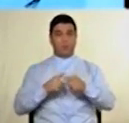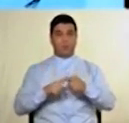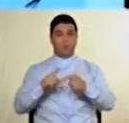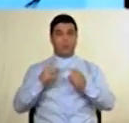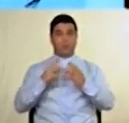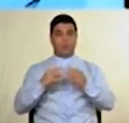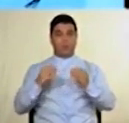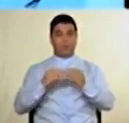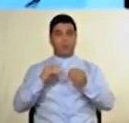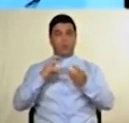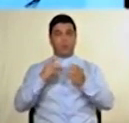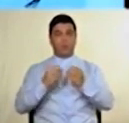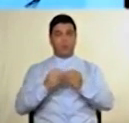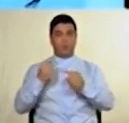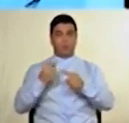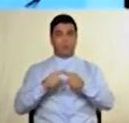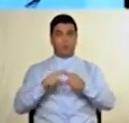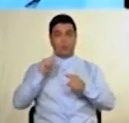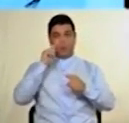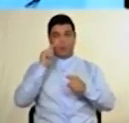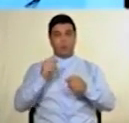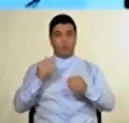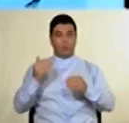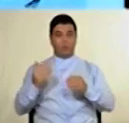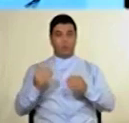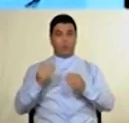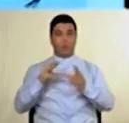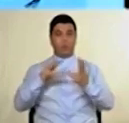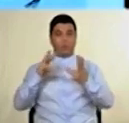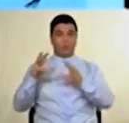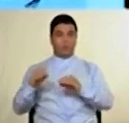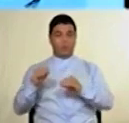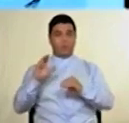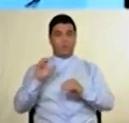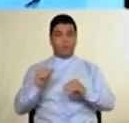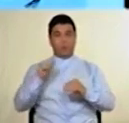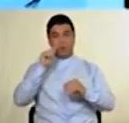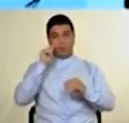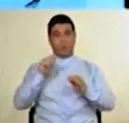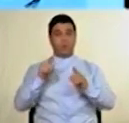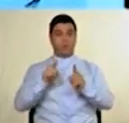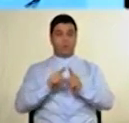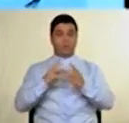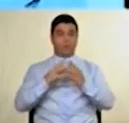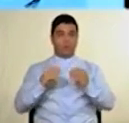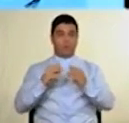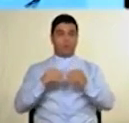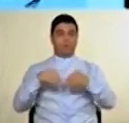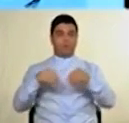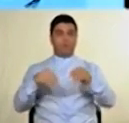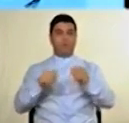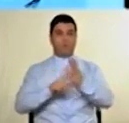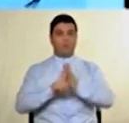paxta mahsuloti ham demak Xitoyga ko'chib o'tadi va Xitoyda ham paxta yetishtirila boshlangan